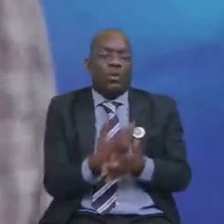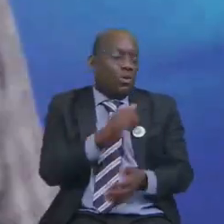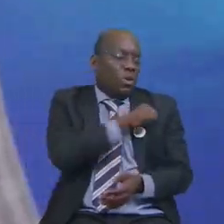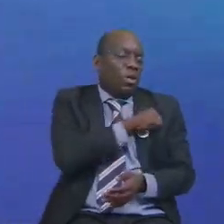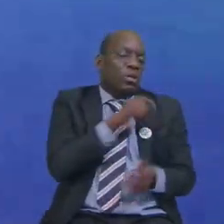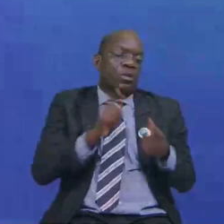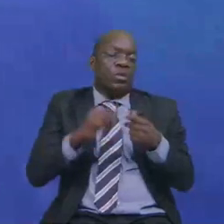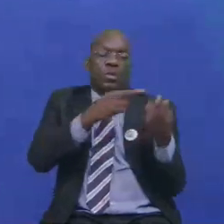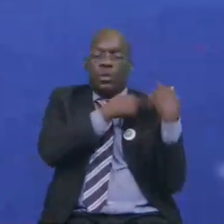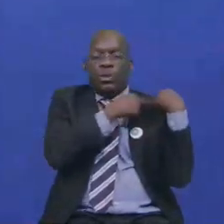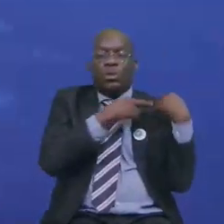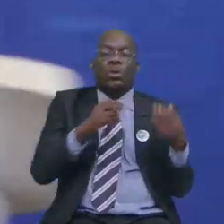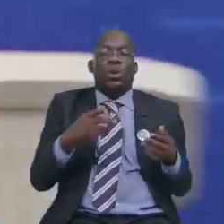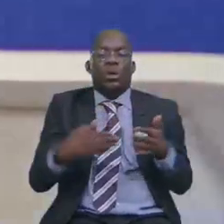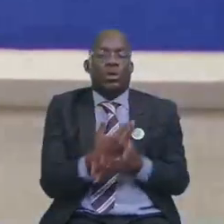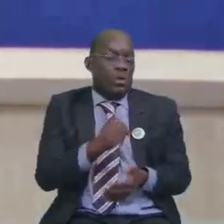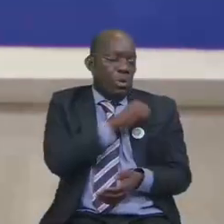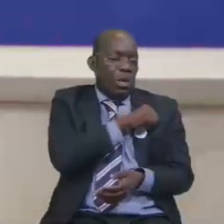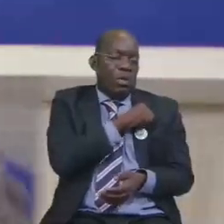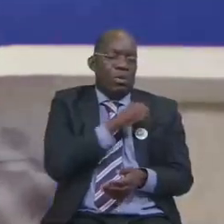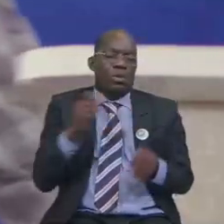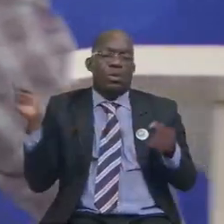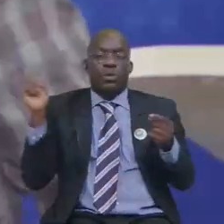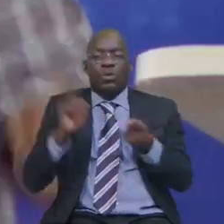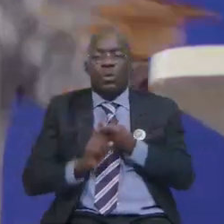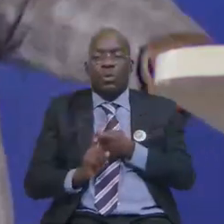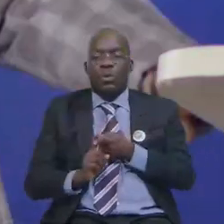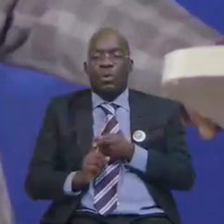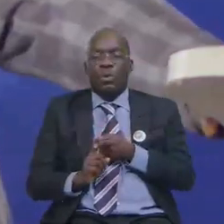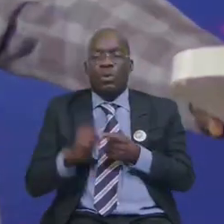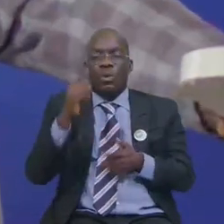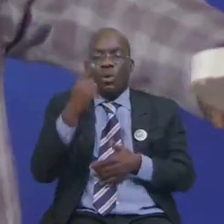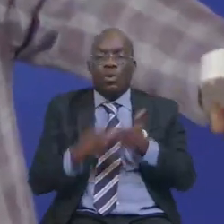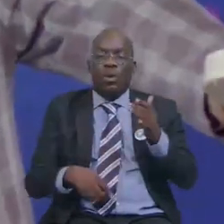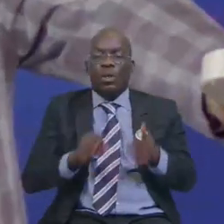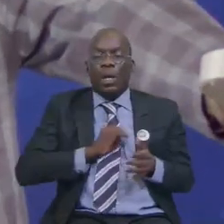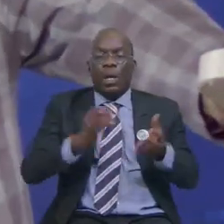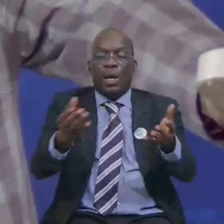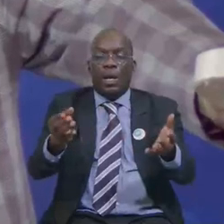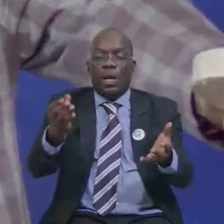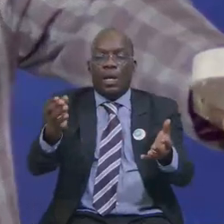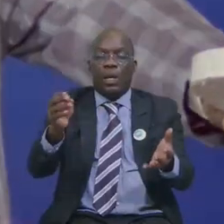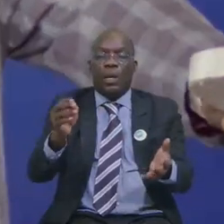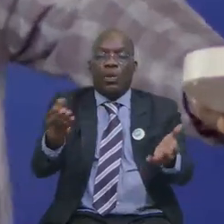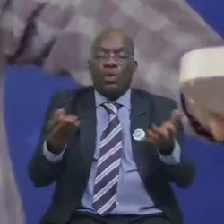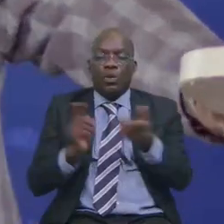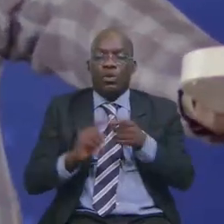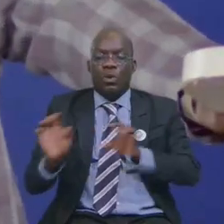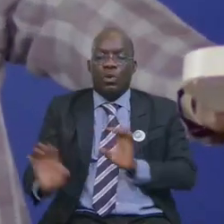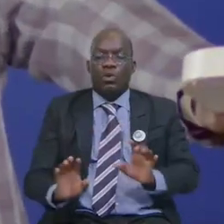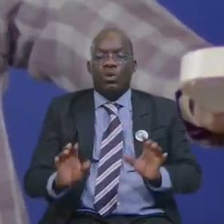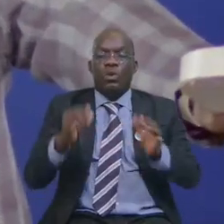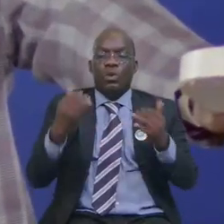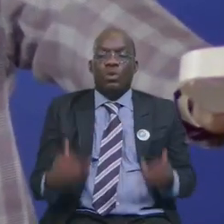une nouvelle attitude face à ce que je dois faire fait aujourd'hui dans la direction